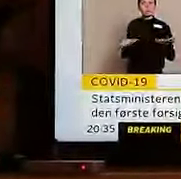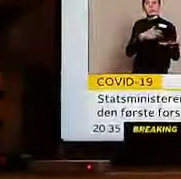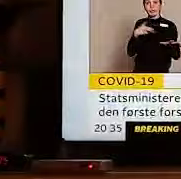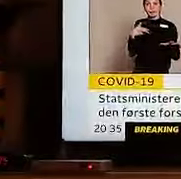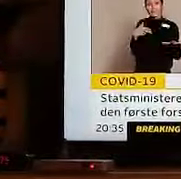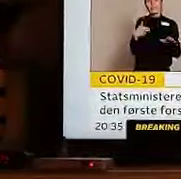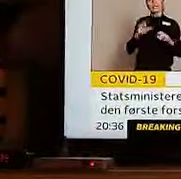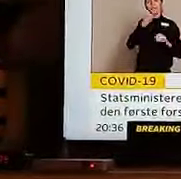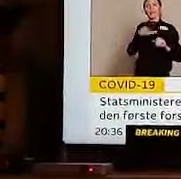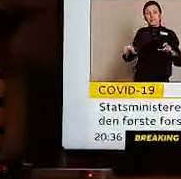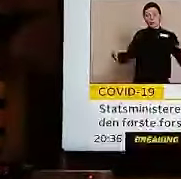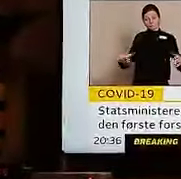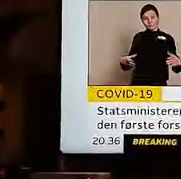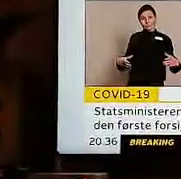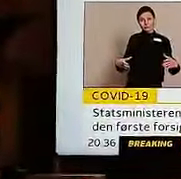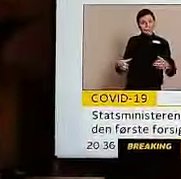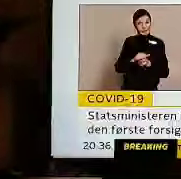مستمر,